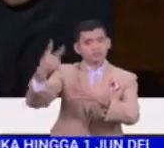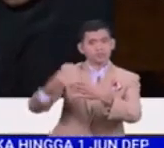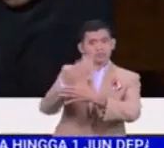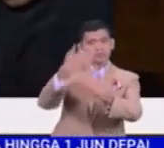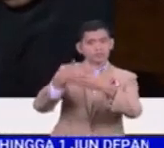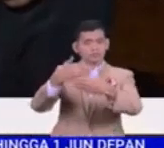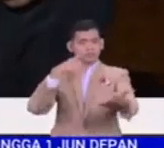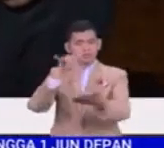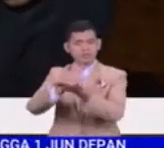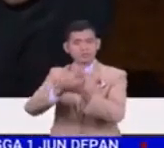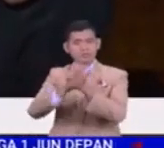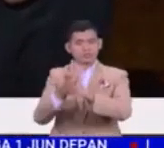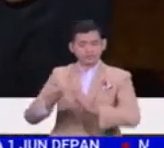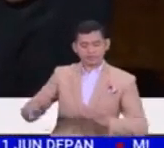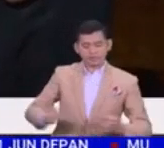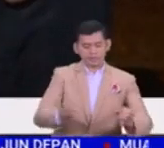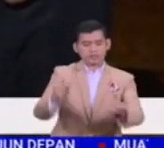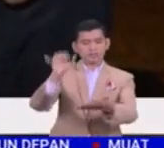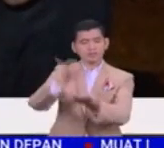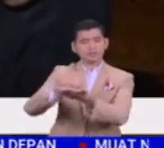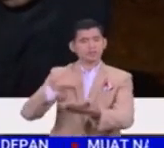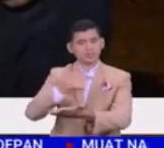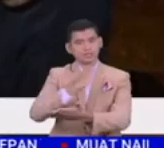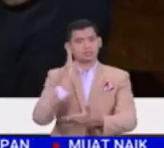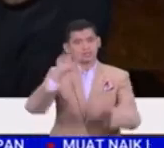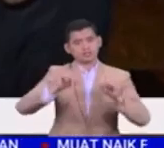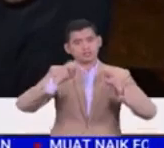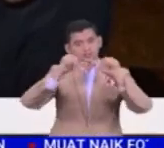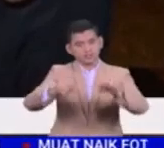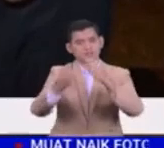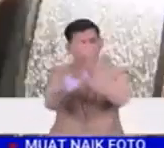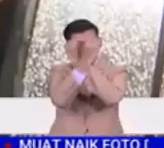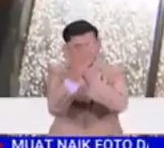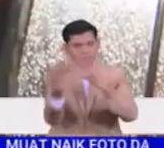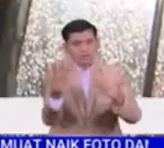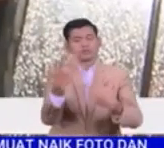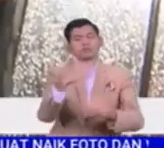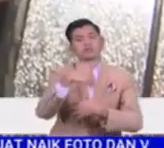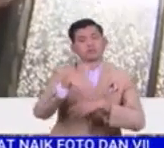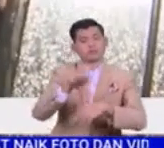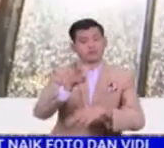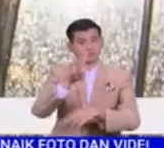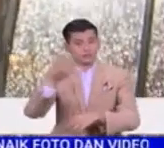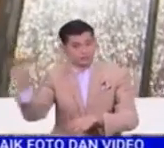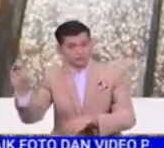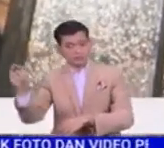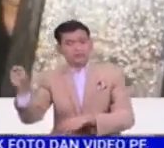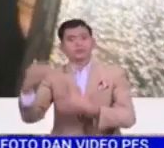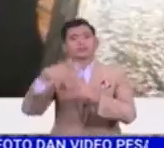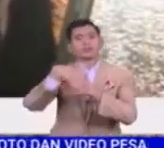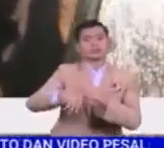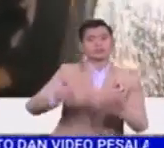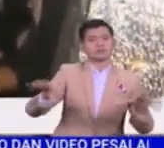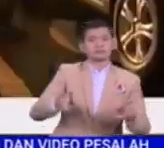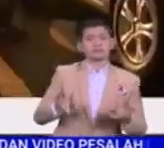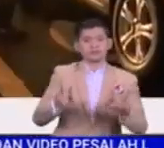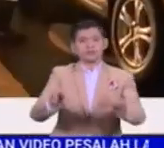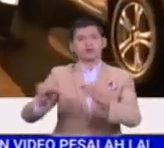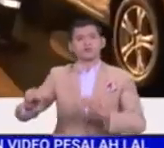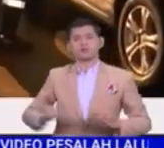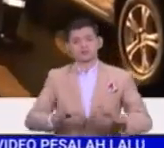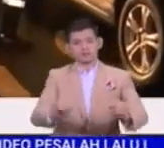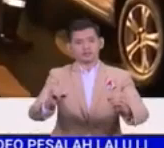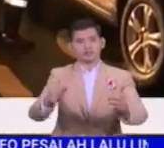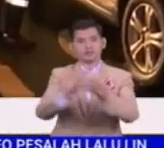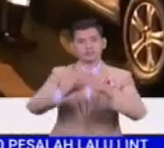sebelumnya. So operasi ini kita akan teruskan. Beliau memaklumkan demikian kepada RTM selepas melancarkan Op